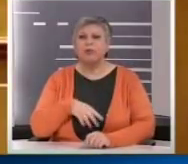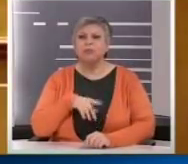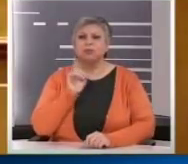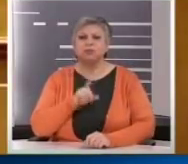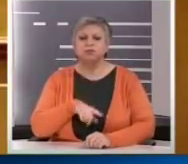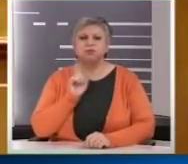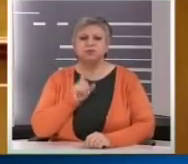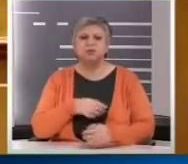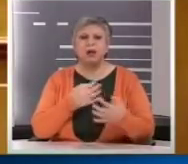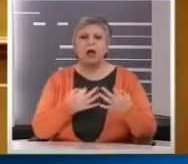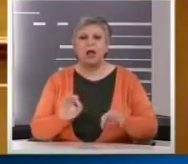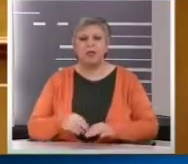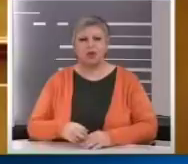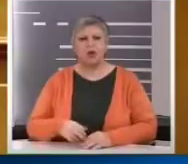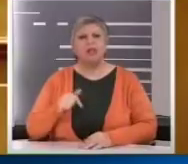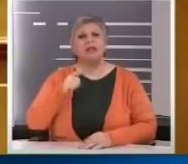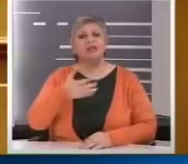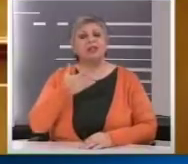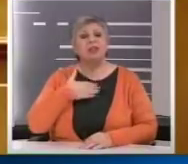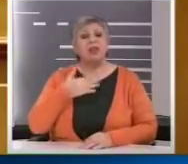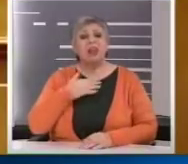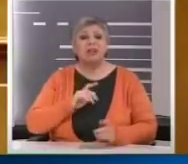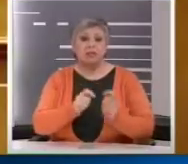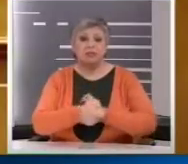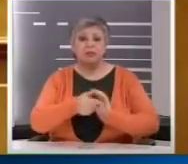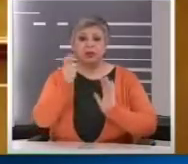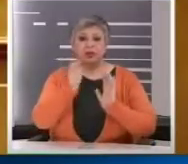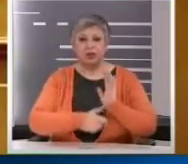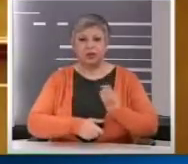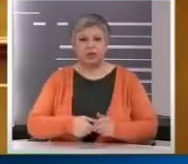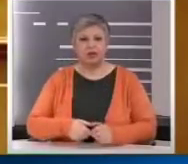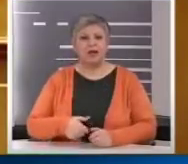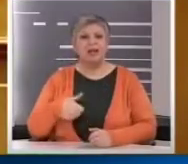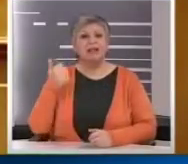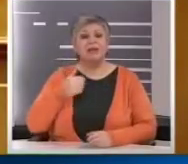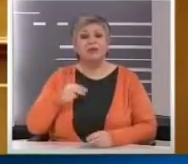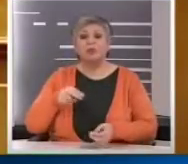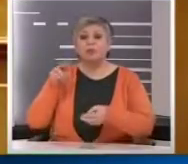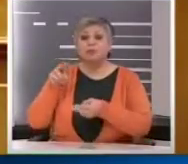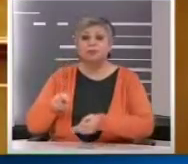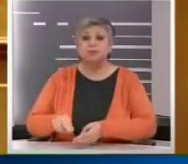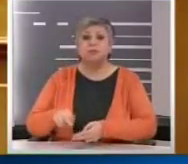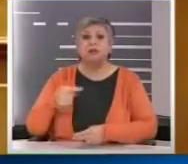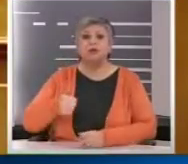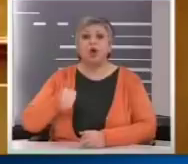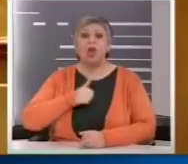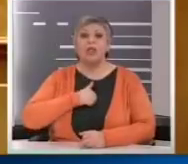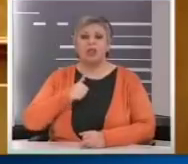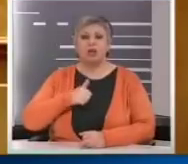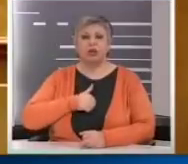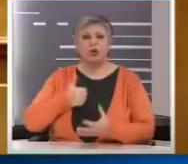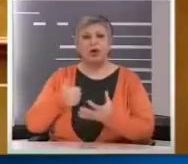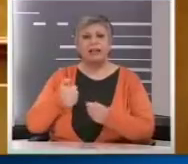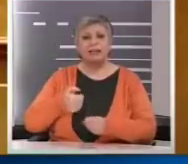Αλλά αυτή τη στιγμή λειτουργεί και έχει μειώσει το τζίρο του διπλανού μαγαζιού πάνω από 60%. Ένα μαγαζί το οποίο